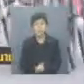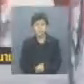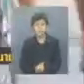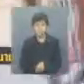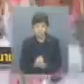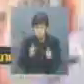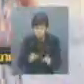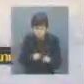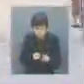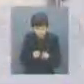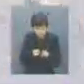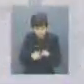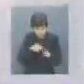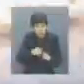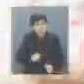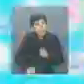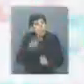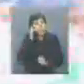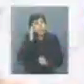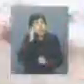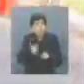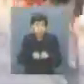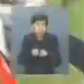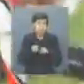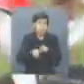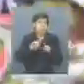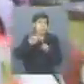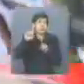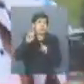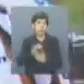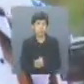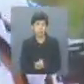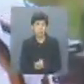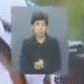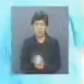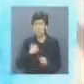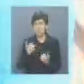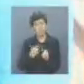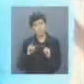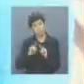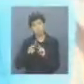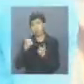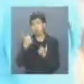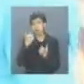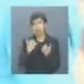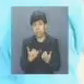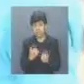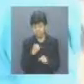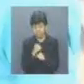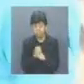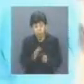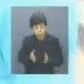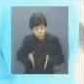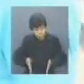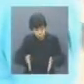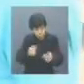านแซงหน้านักปั่นรุ่นเยาวชนชายเข้าเส้นชัยเป็นครั้งแรกได้เป็นสนามที่4ติดต่อกันค่ะในการแข่งขันประเภทถนนชิงถ้วย